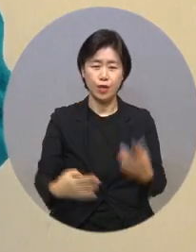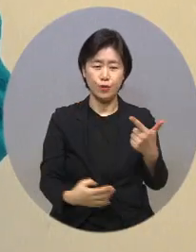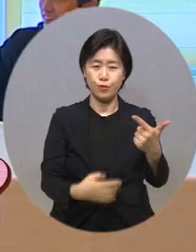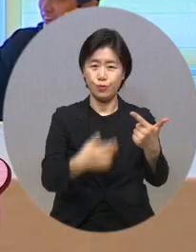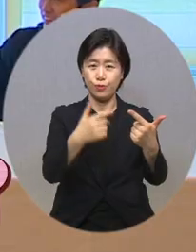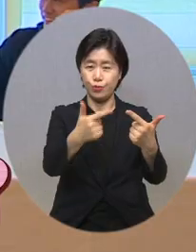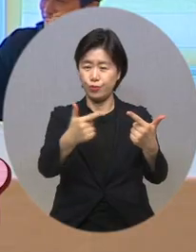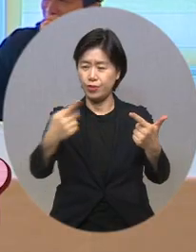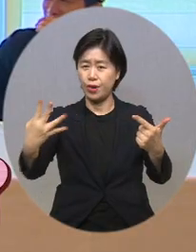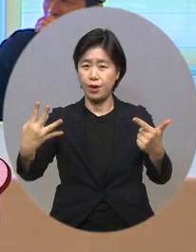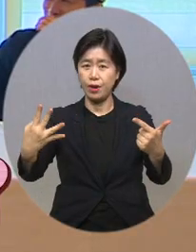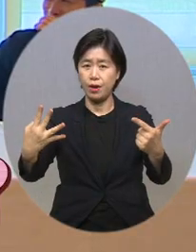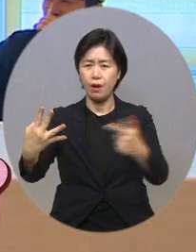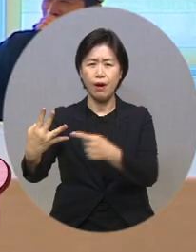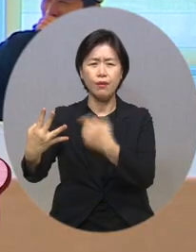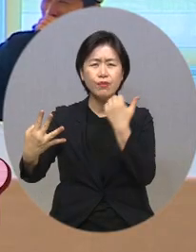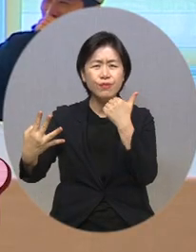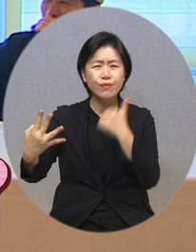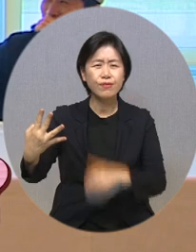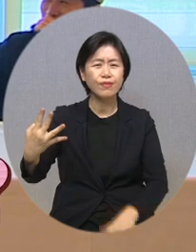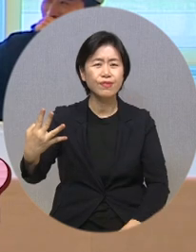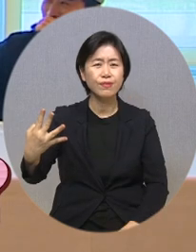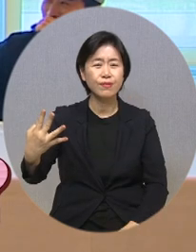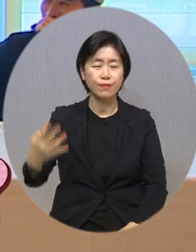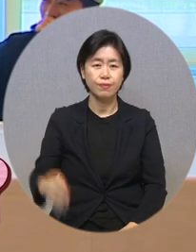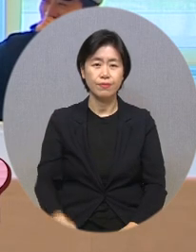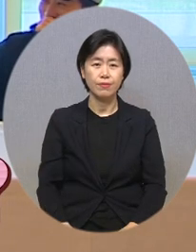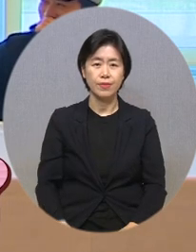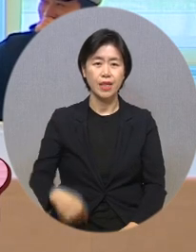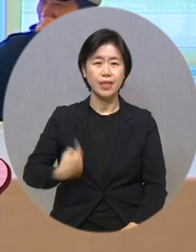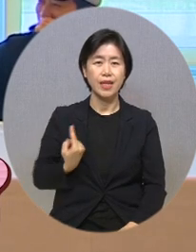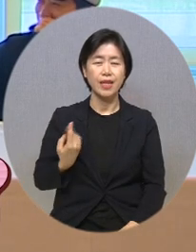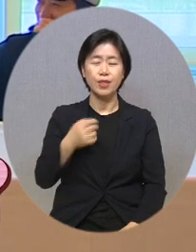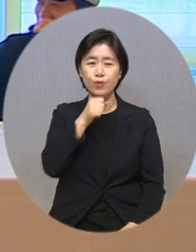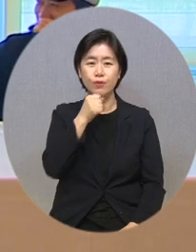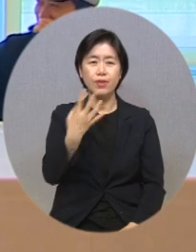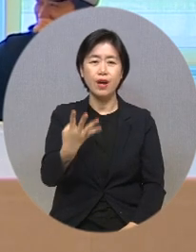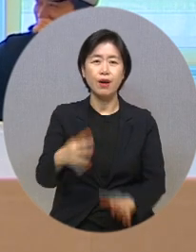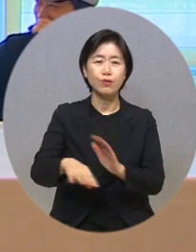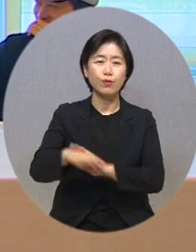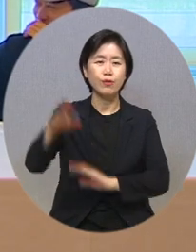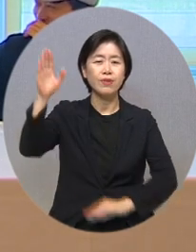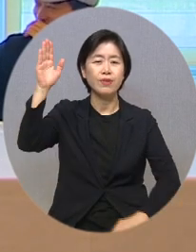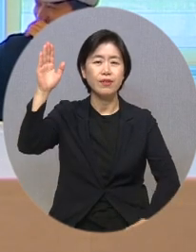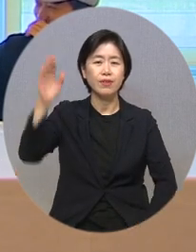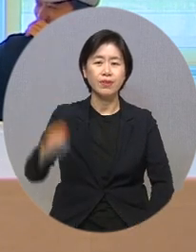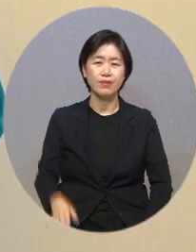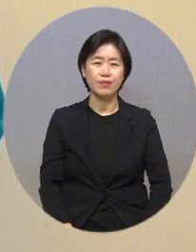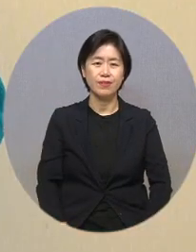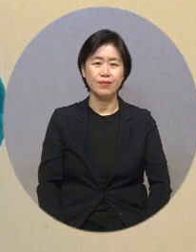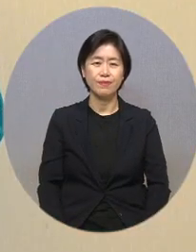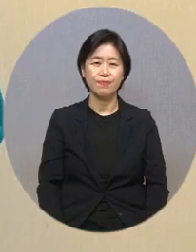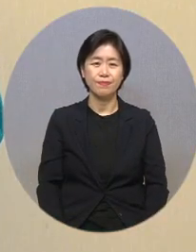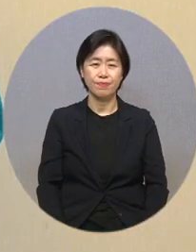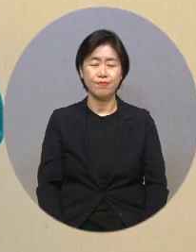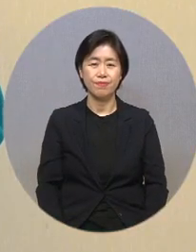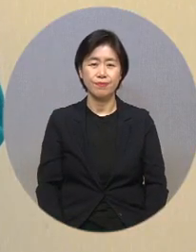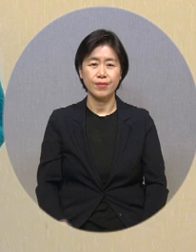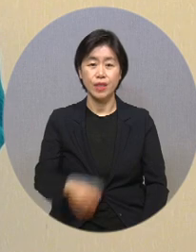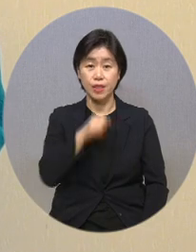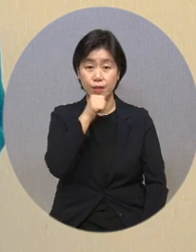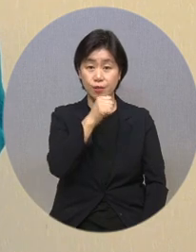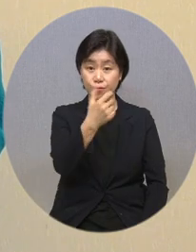에이그, 이게 모른다. 자기가 4점이라고 생각되시는 분. 당연하죠. 한번 손 들어보세요. 자,